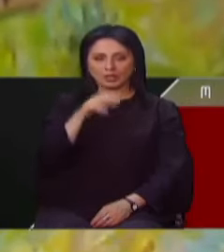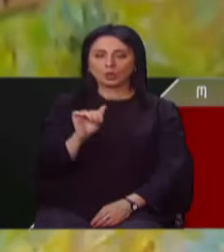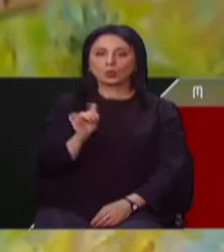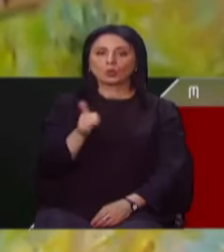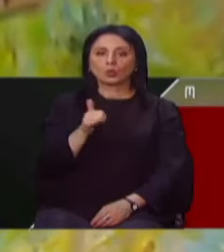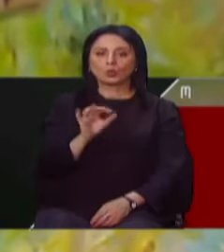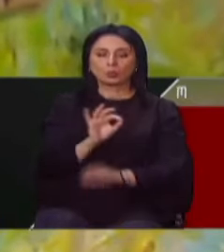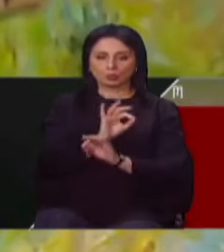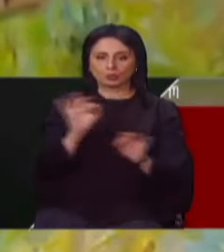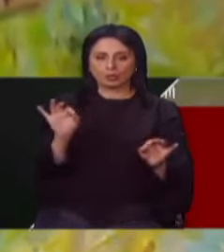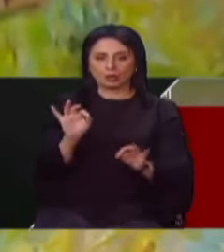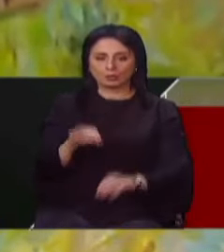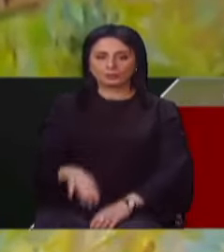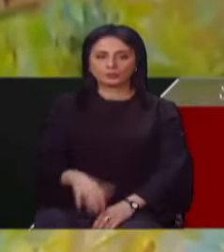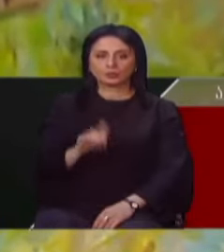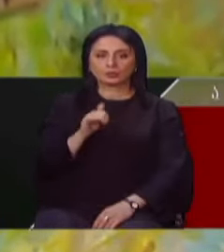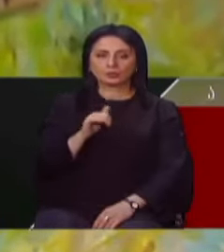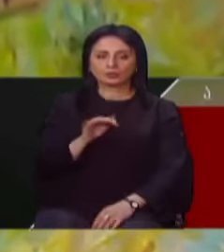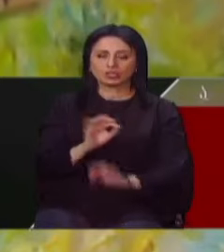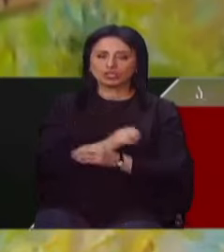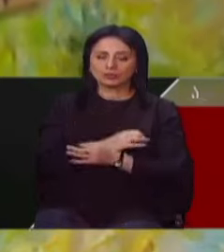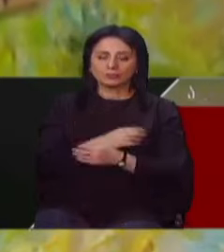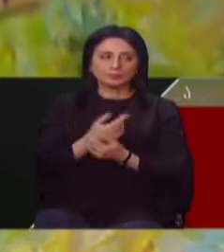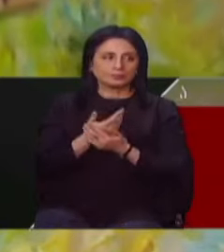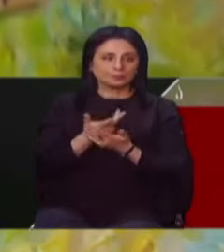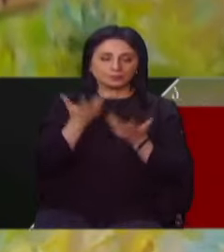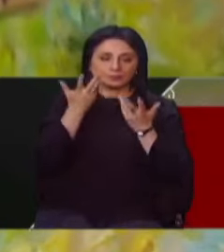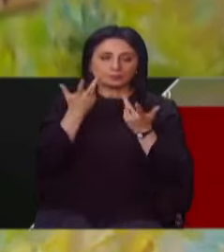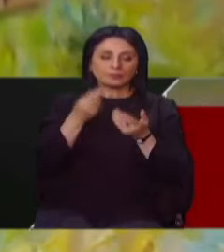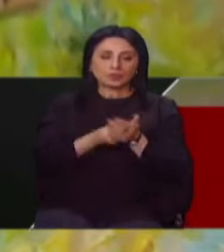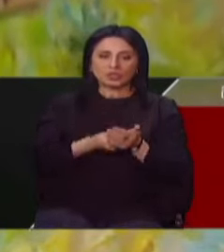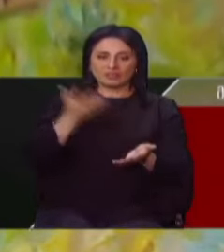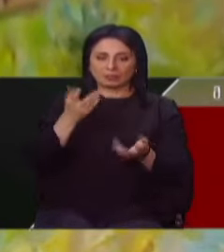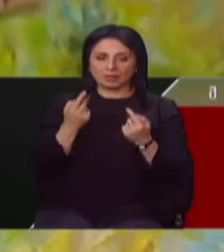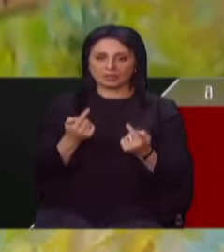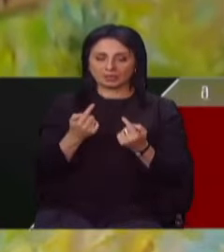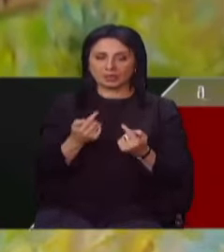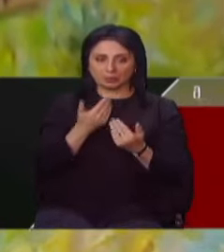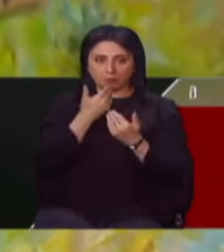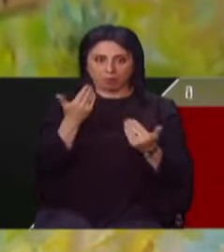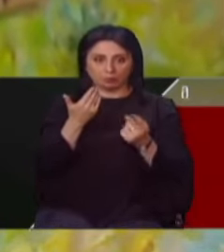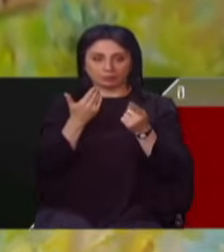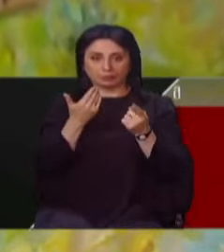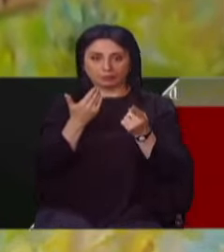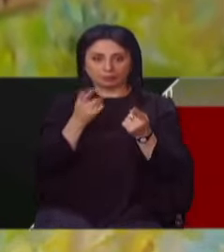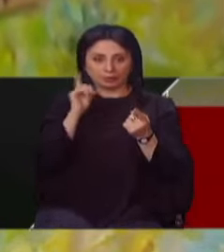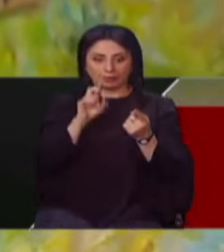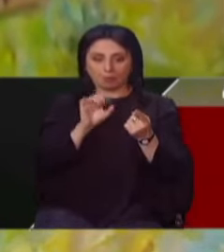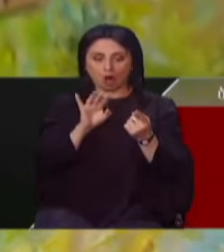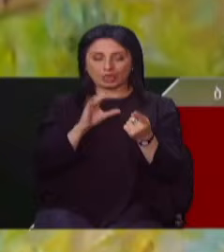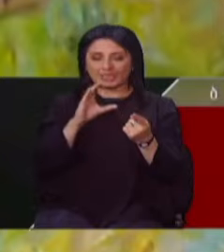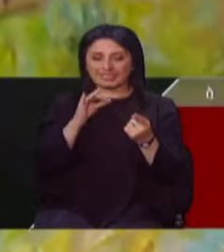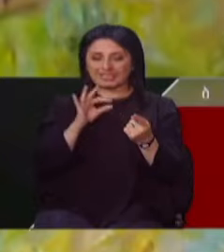როგორი უნიკალურები, როგორი შესანიშნავები, უძვირფასესი. და ბოლოს აი ბოლნისის სიონით